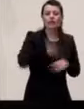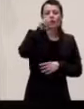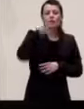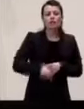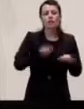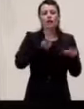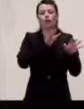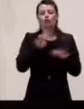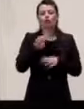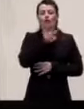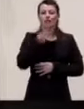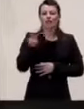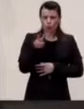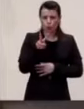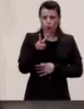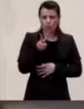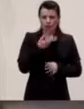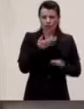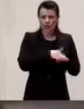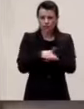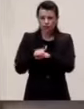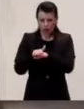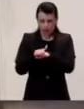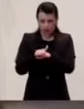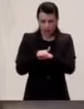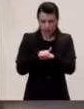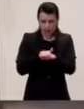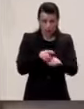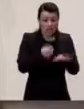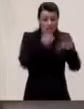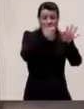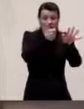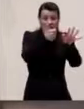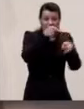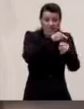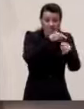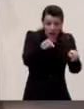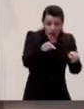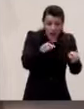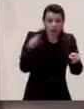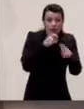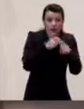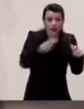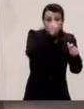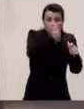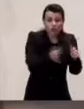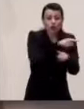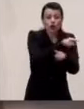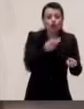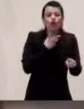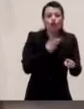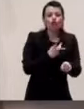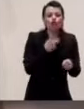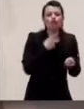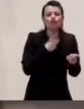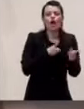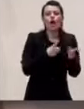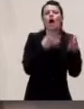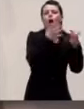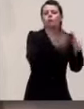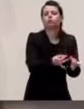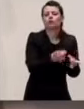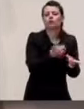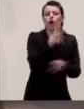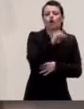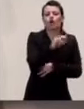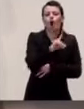ne sono stati tamponati 60 perché risultano positivi Covid, evidentemente solo grazie al